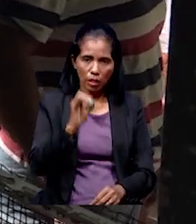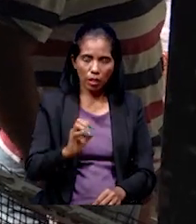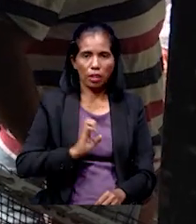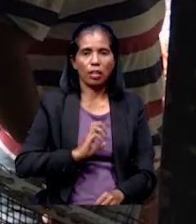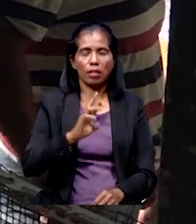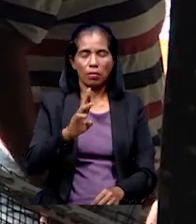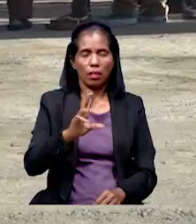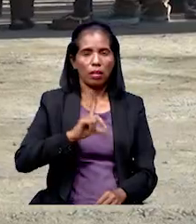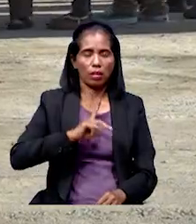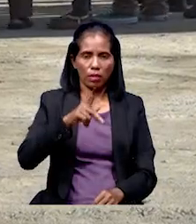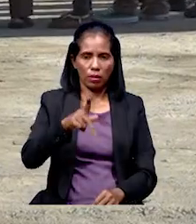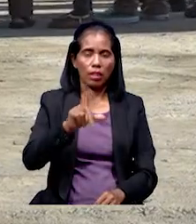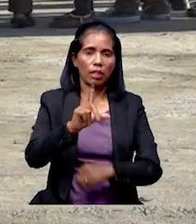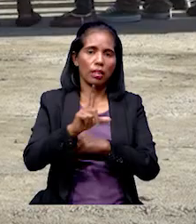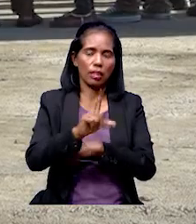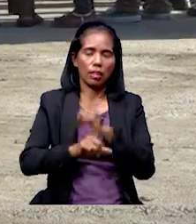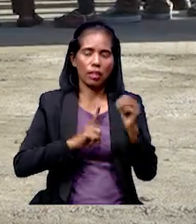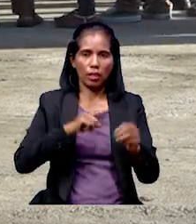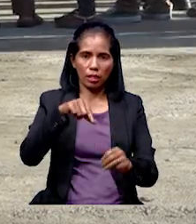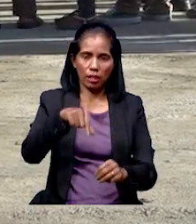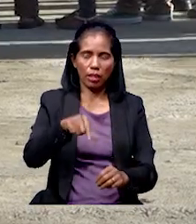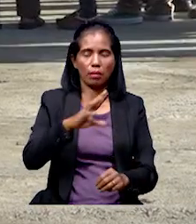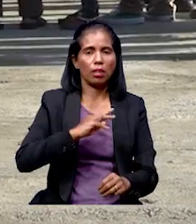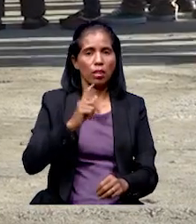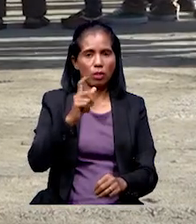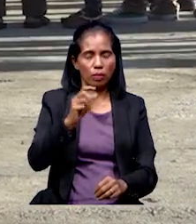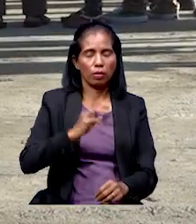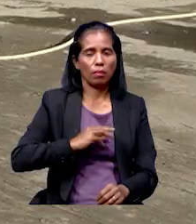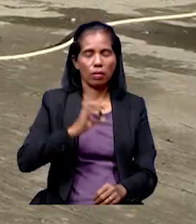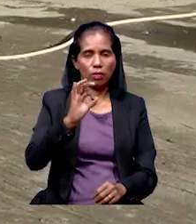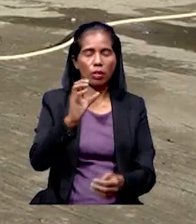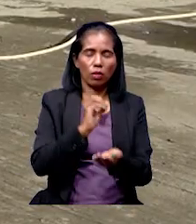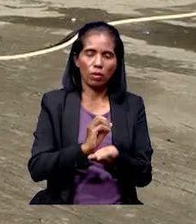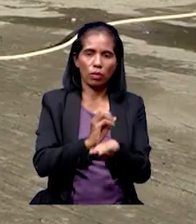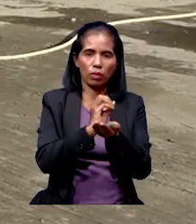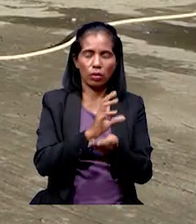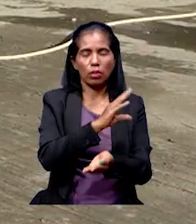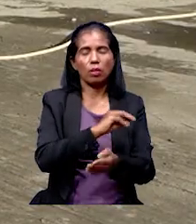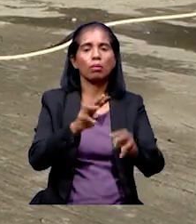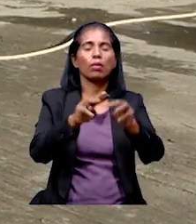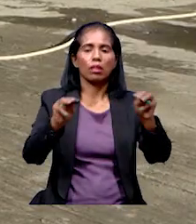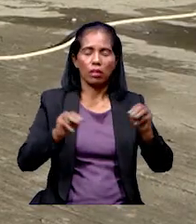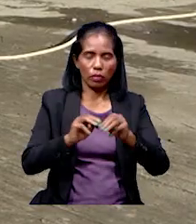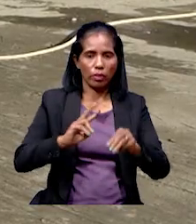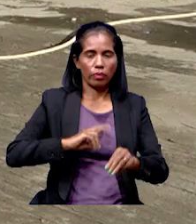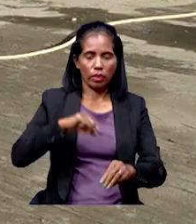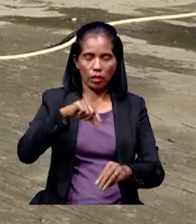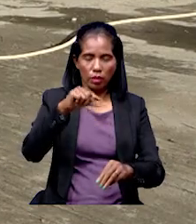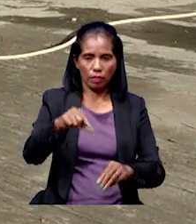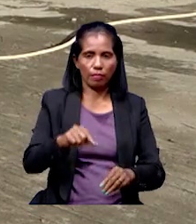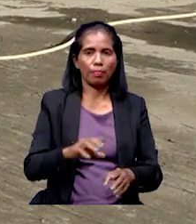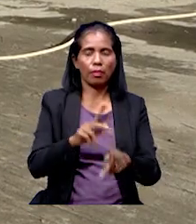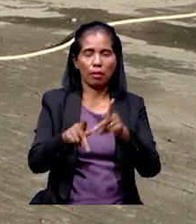Ermera, Lauteng, Likisa, Manatutu, Manufahi, Raiwa no munisipiu Vikeke. Elitor ia diaspora